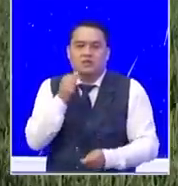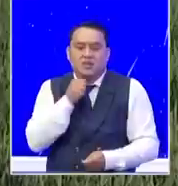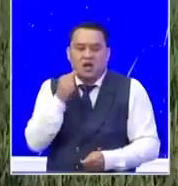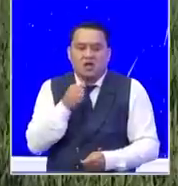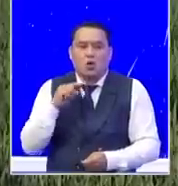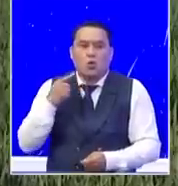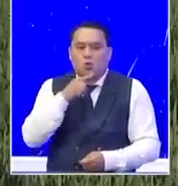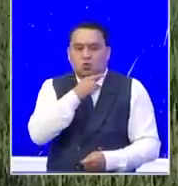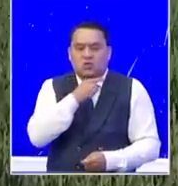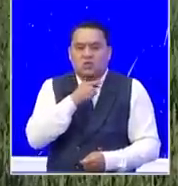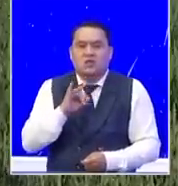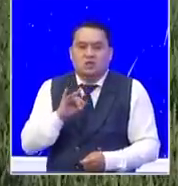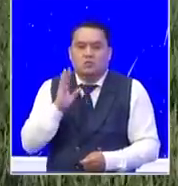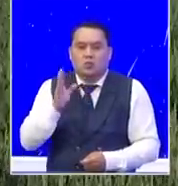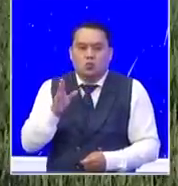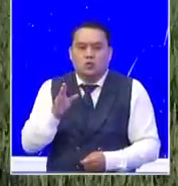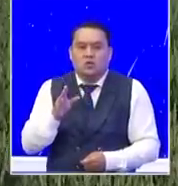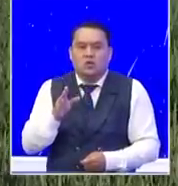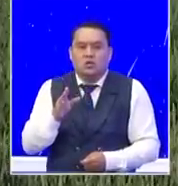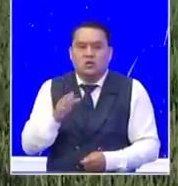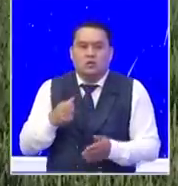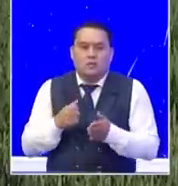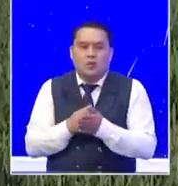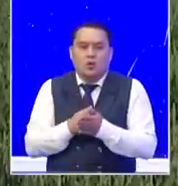и кукурузы, а также будут субсидии по